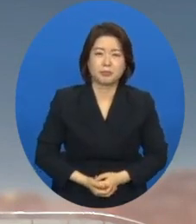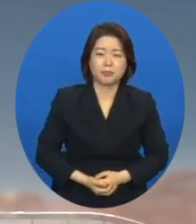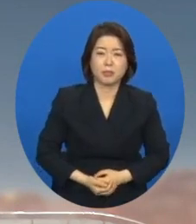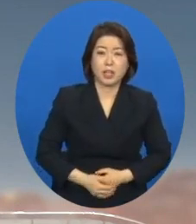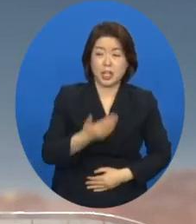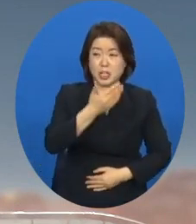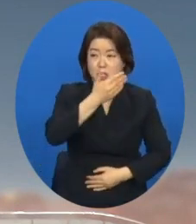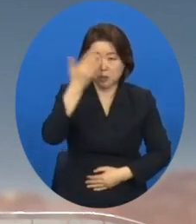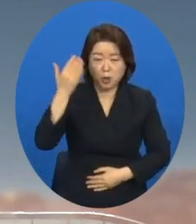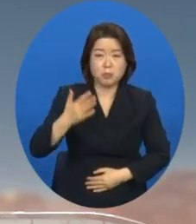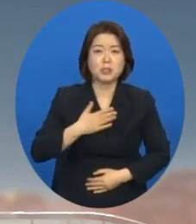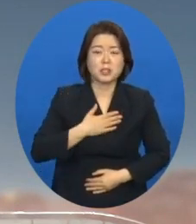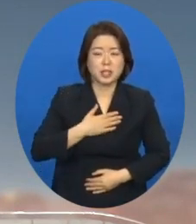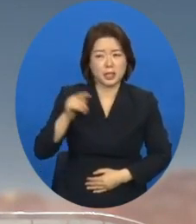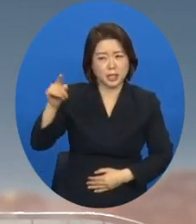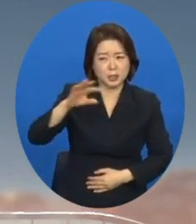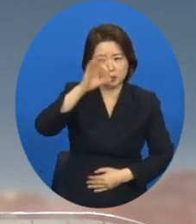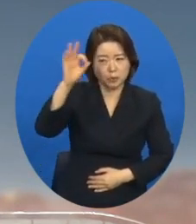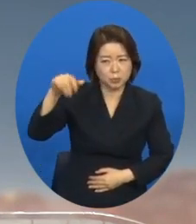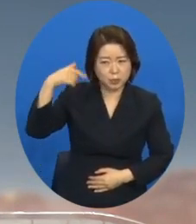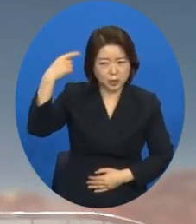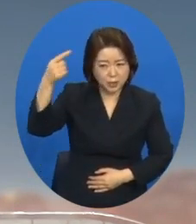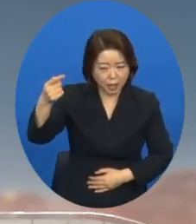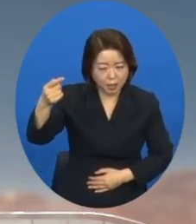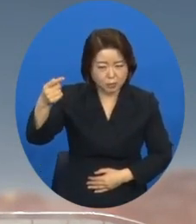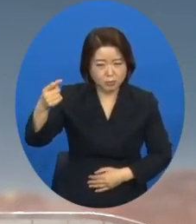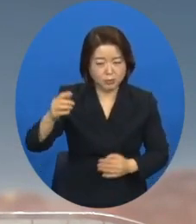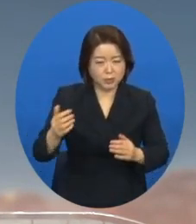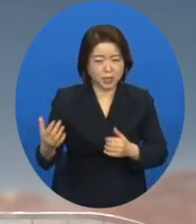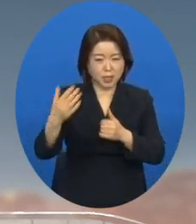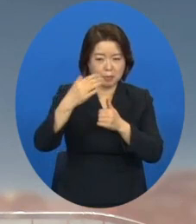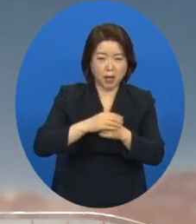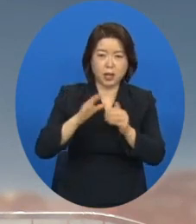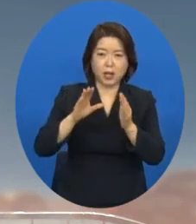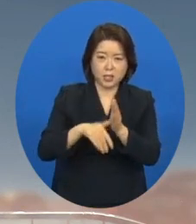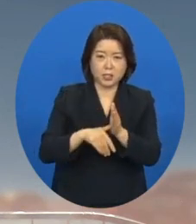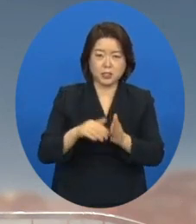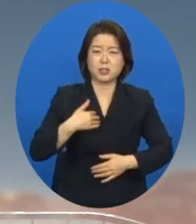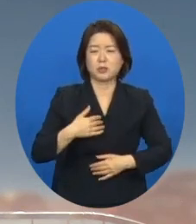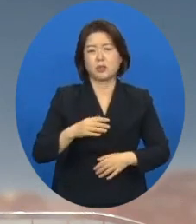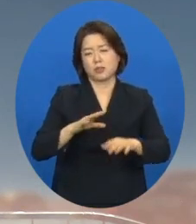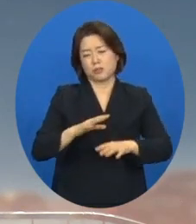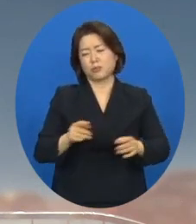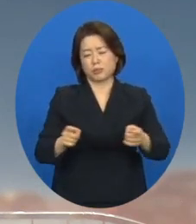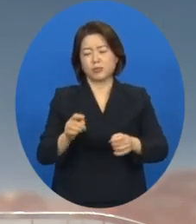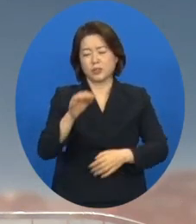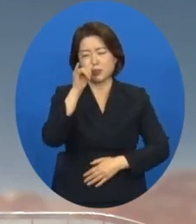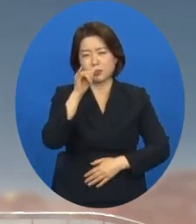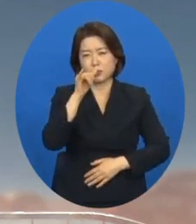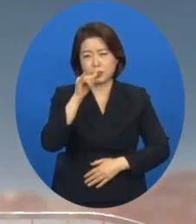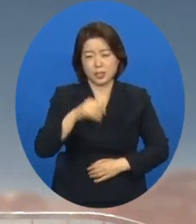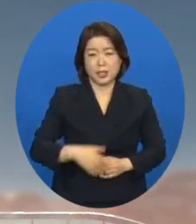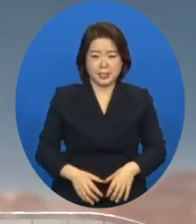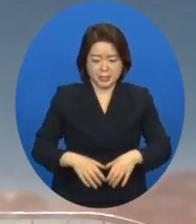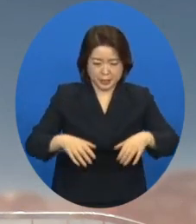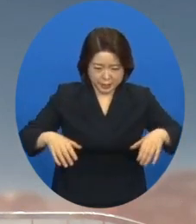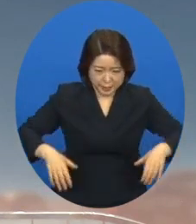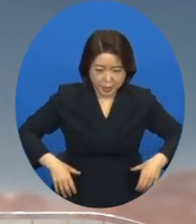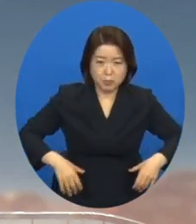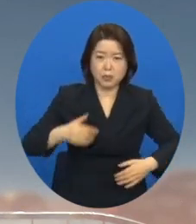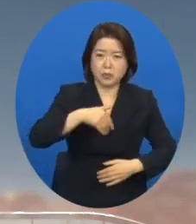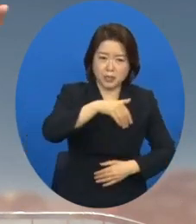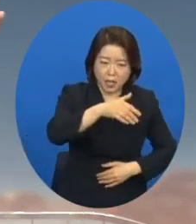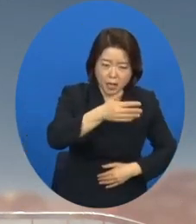제가 그 뒤를 이었을 때 여러분 두려움이 없겠습니까? 없다고 하면 거짓말이에요. 담대하게